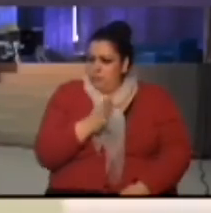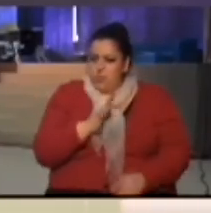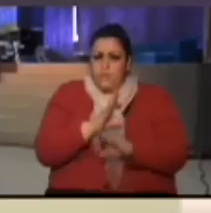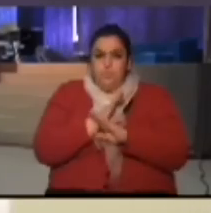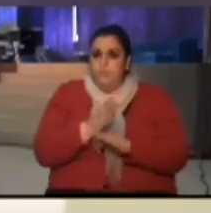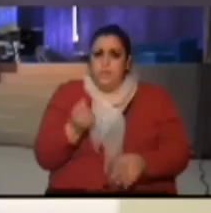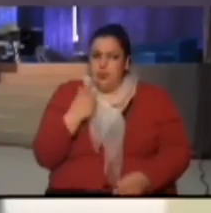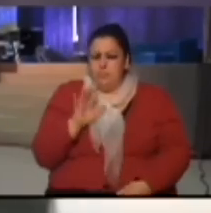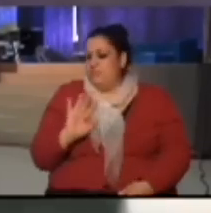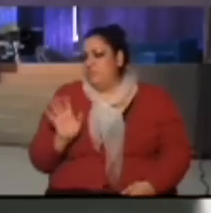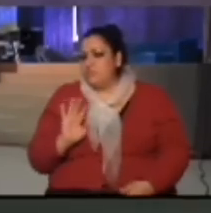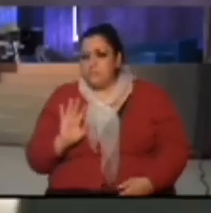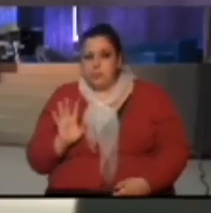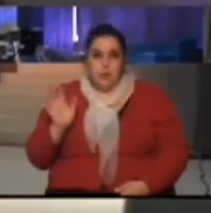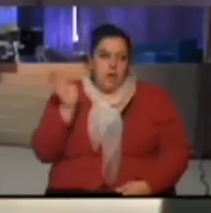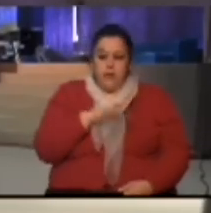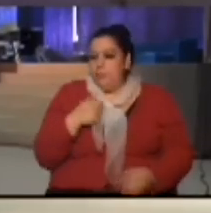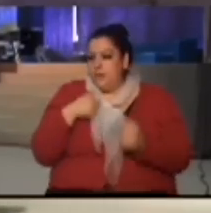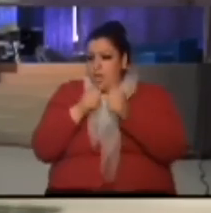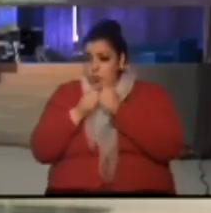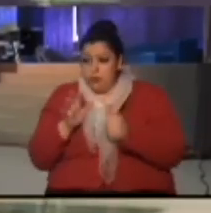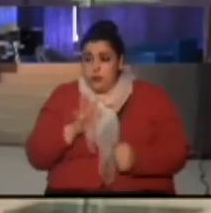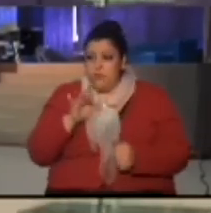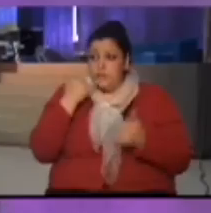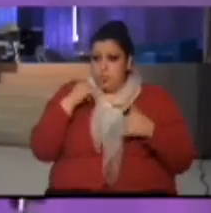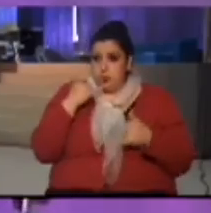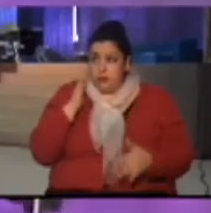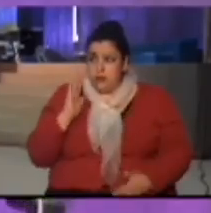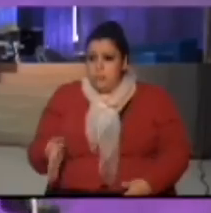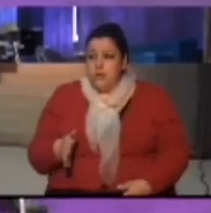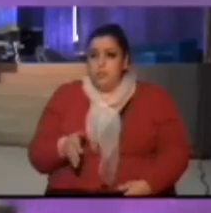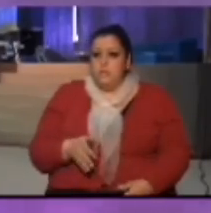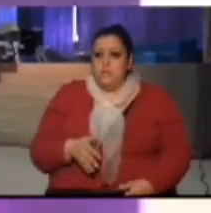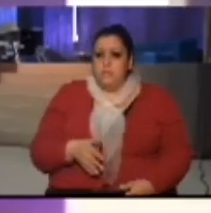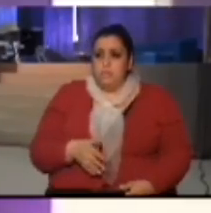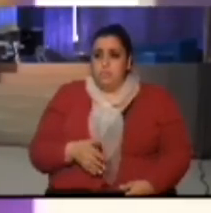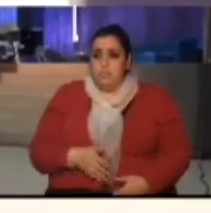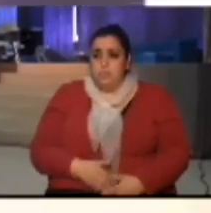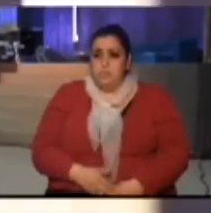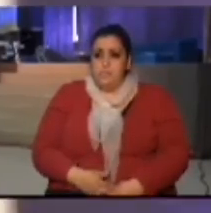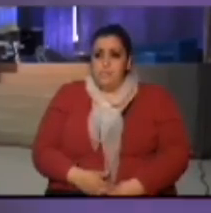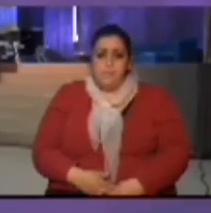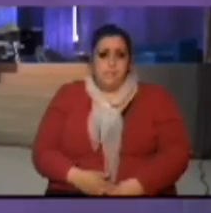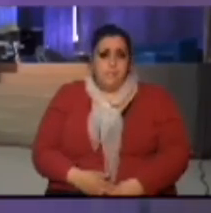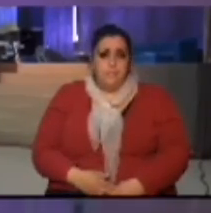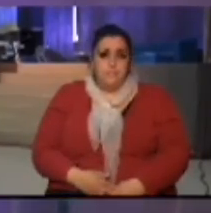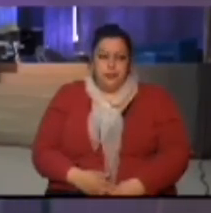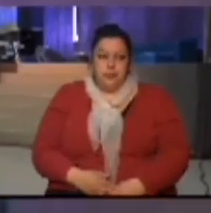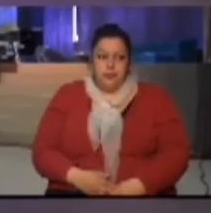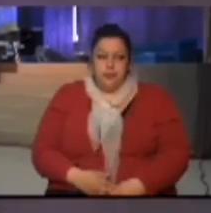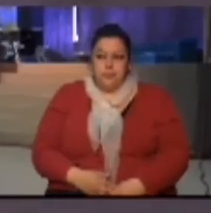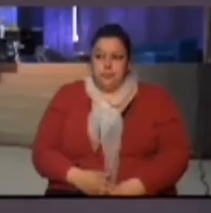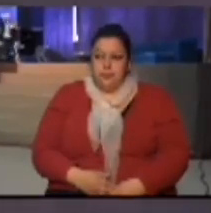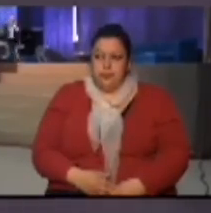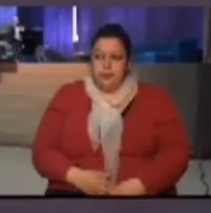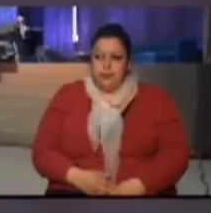մենք աղոթել ենք, մենք ուրիշ կերպ ենք ասում, ես իմ աղոթքի մեջ եմ ստացել, ոչ մեկին չեմ ուզում լսեմ, ոչ մի ավակի չեմ ուզում լսեմ, հովիվներ